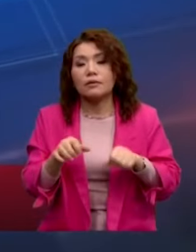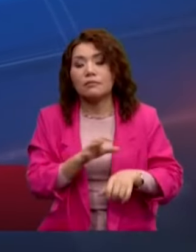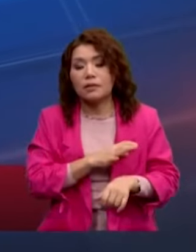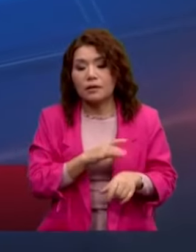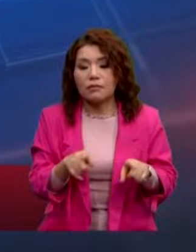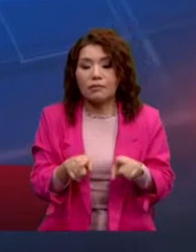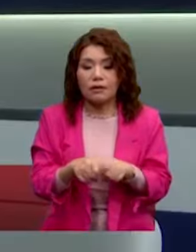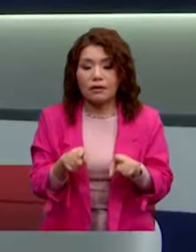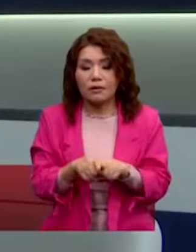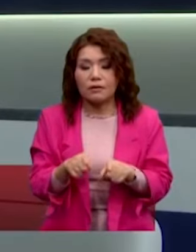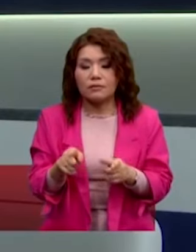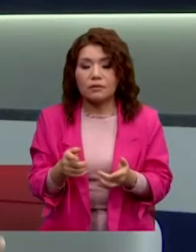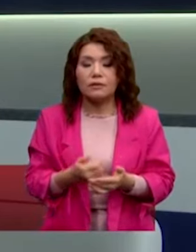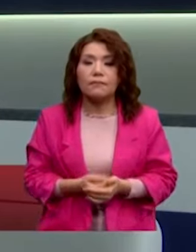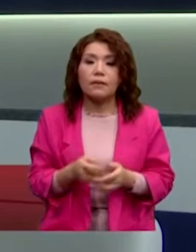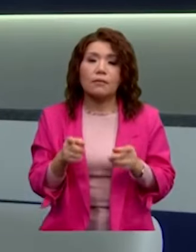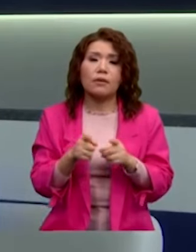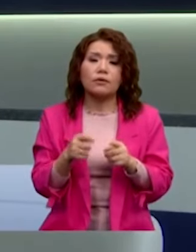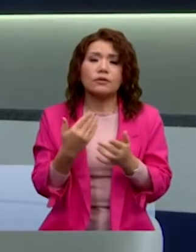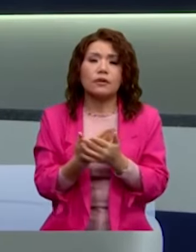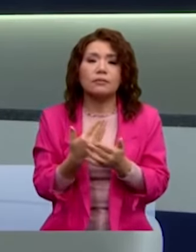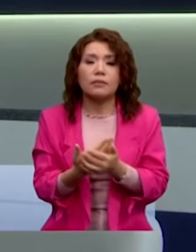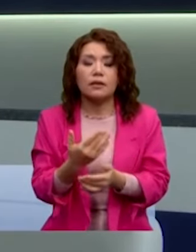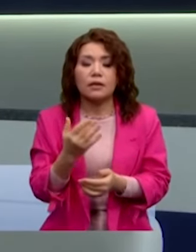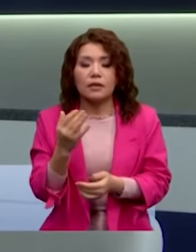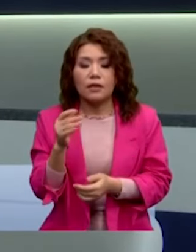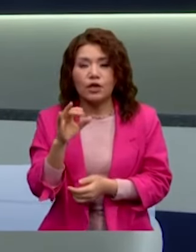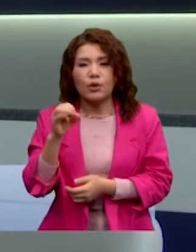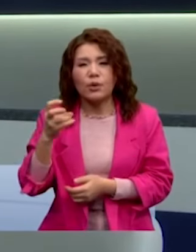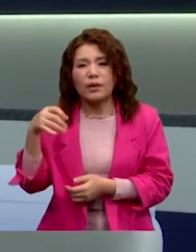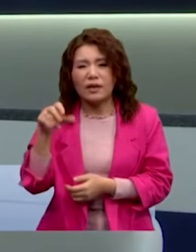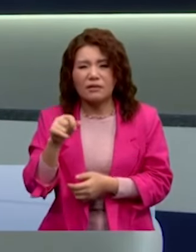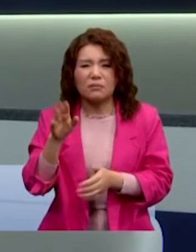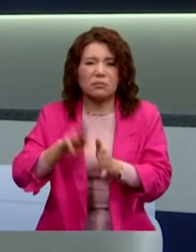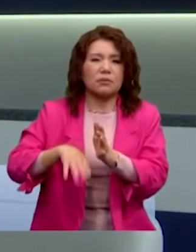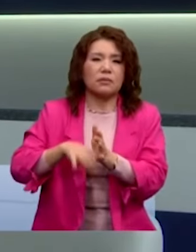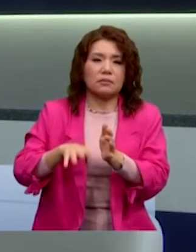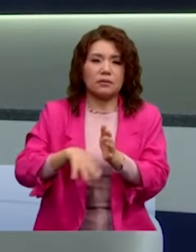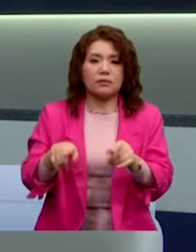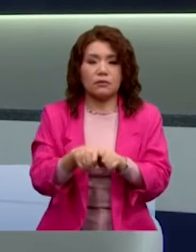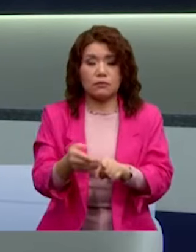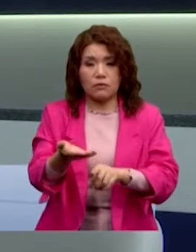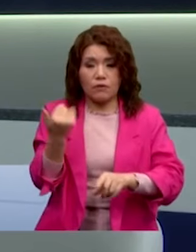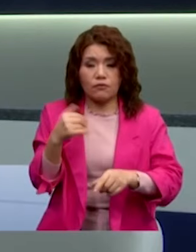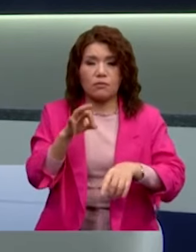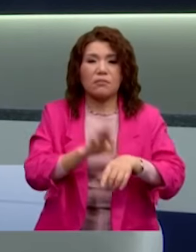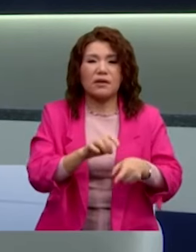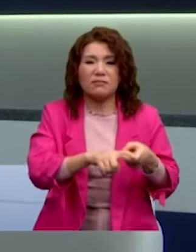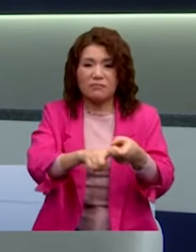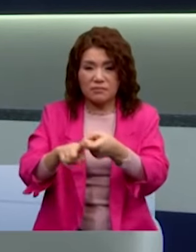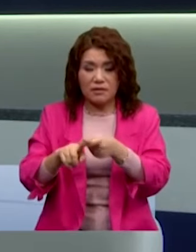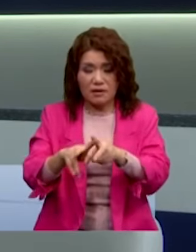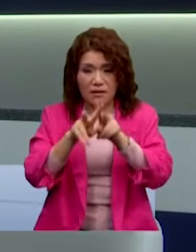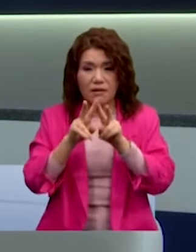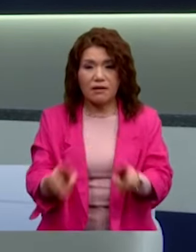занимаются такой ерундой. Такой же, как говорит спикер, ерундой активно занимались и в пандемию. Тогда в ход шли